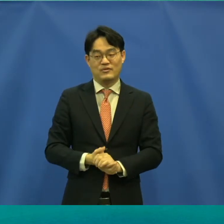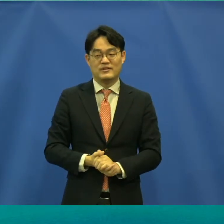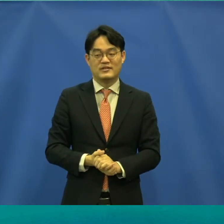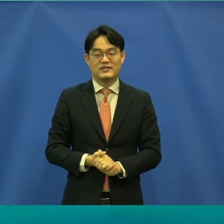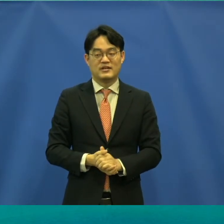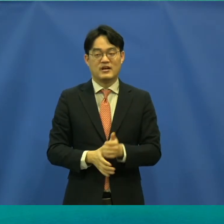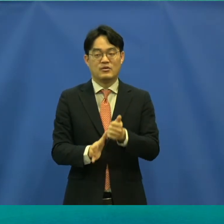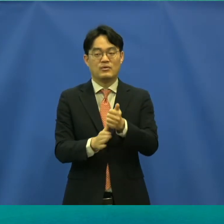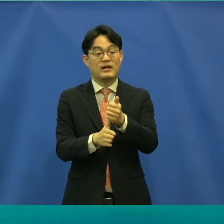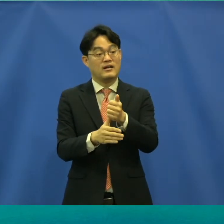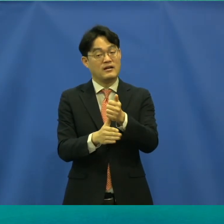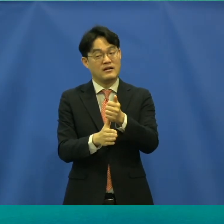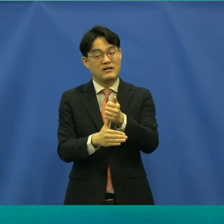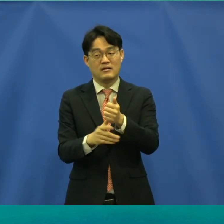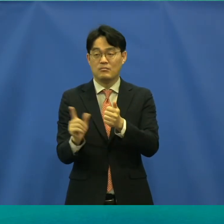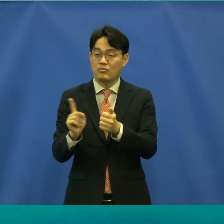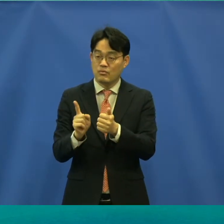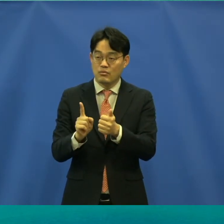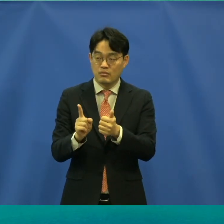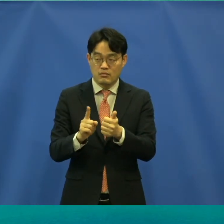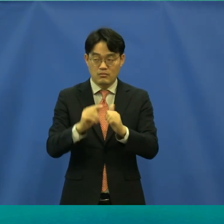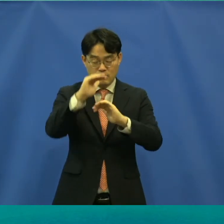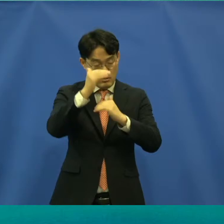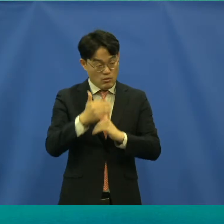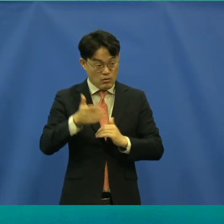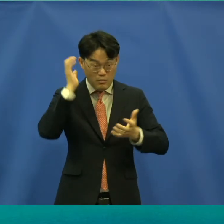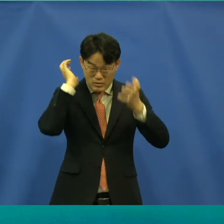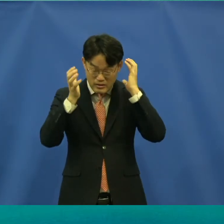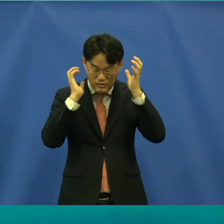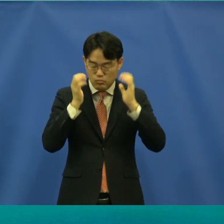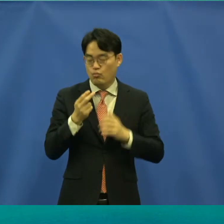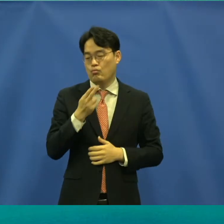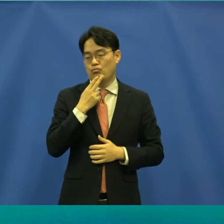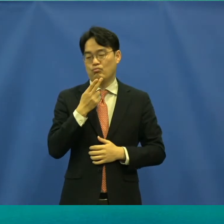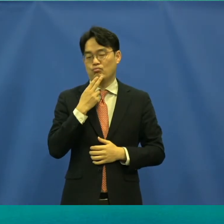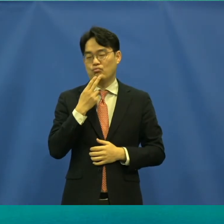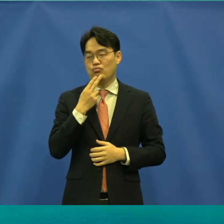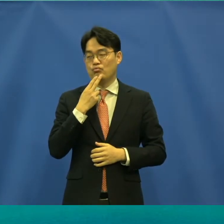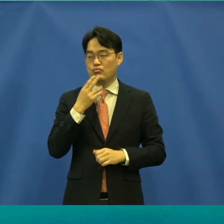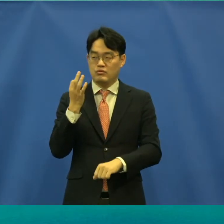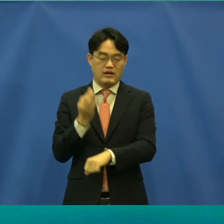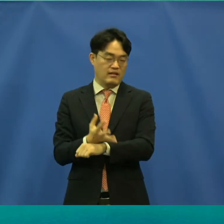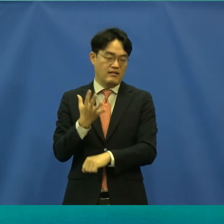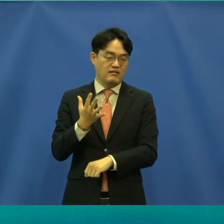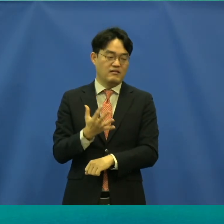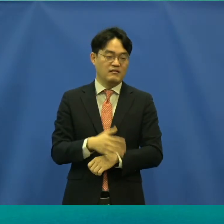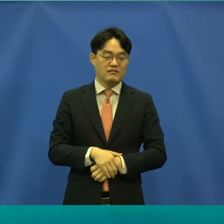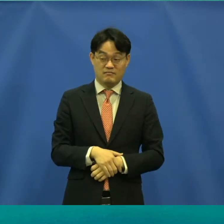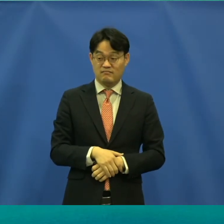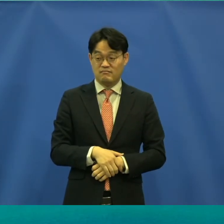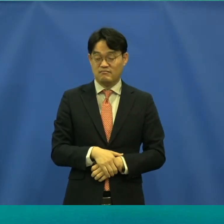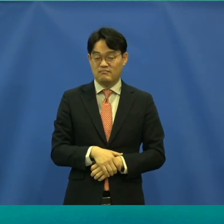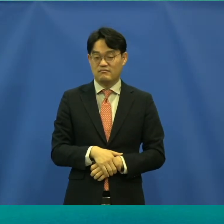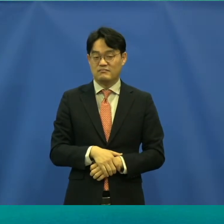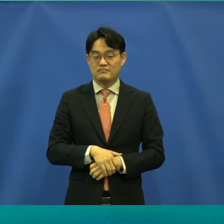요나서는 복잡하지 않습니다. 굉장히 단순합니다. 내용이 아주 단순한